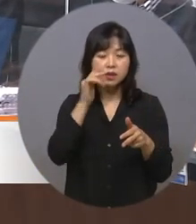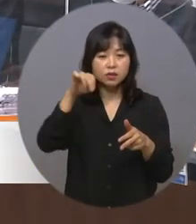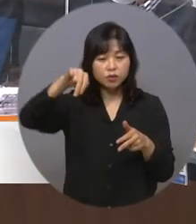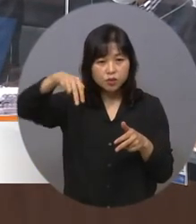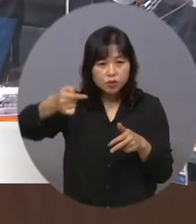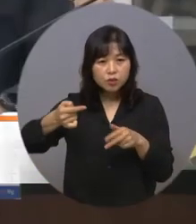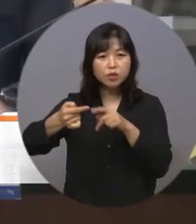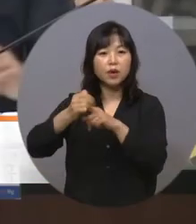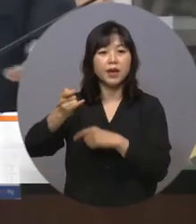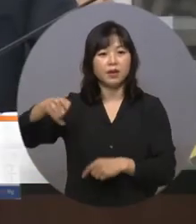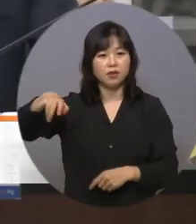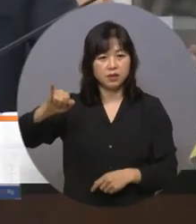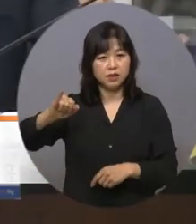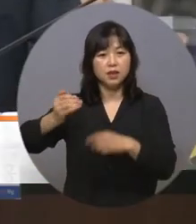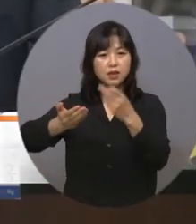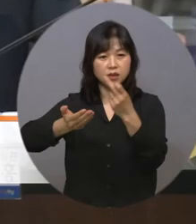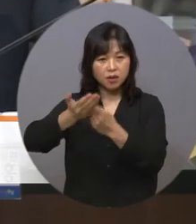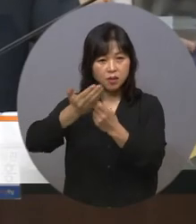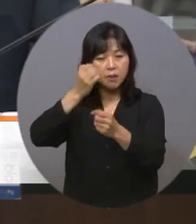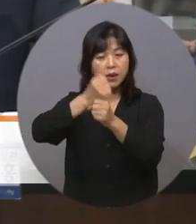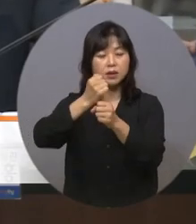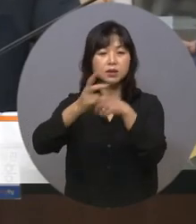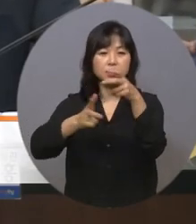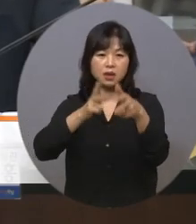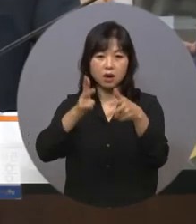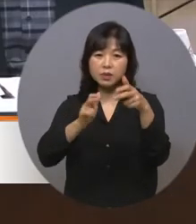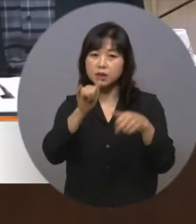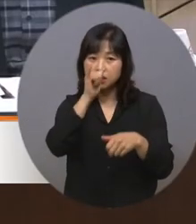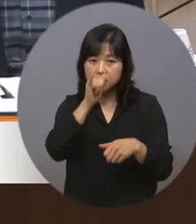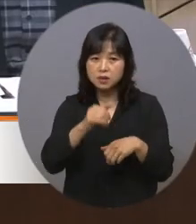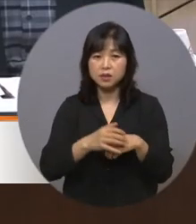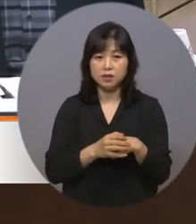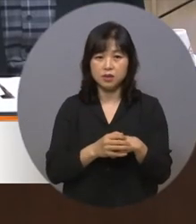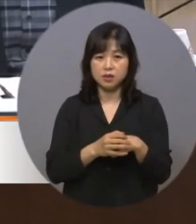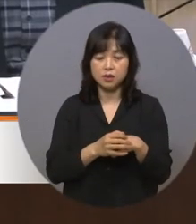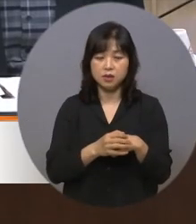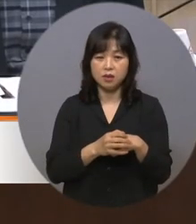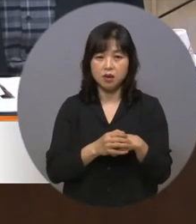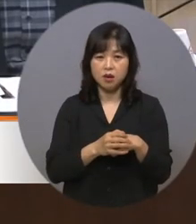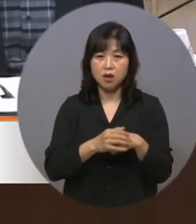등을 추진하는 것으로 알고 있다며 기관의 특화된 연구 역량을